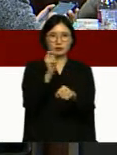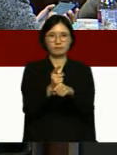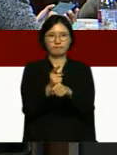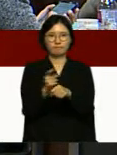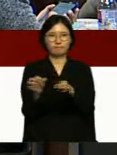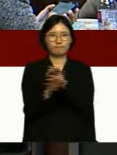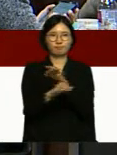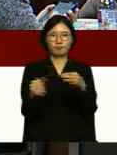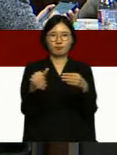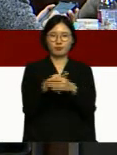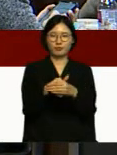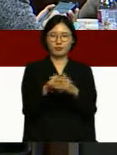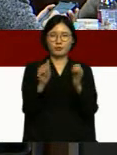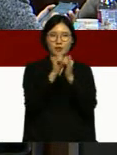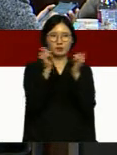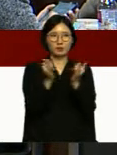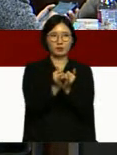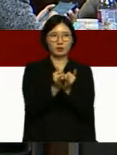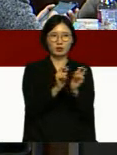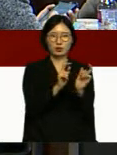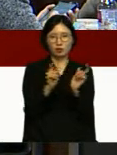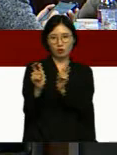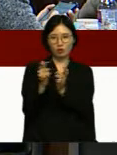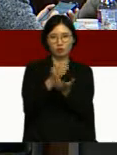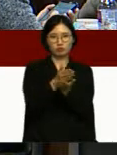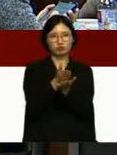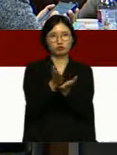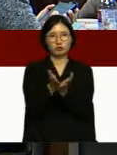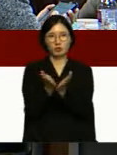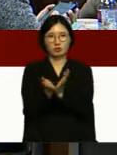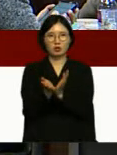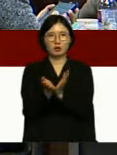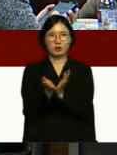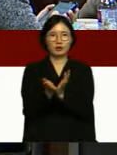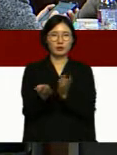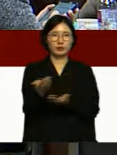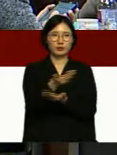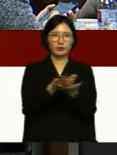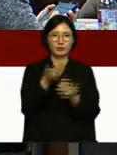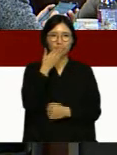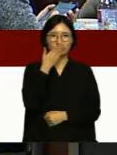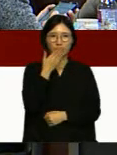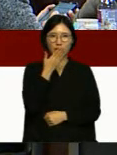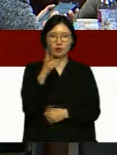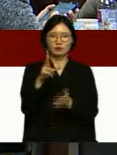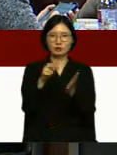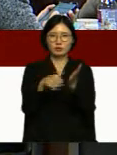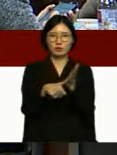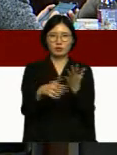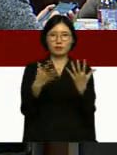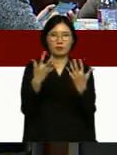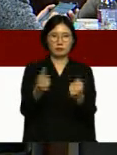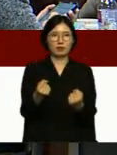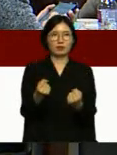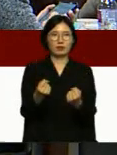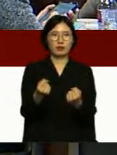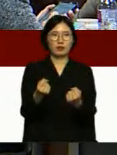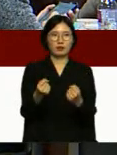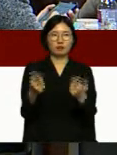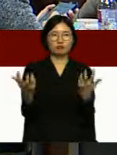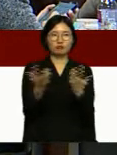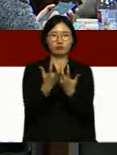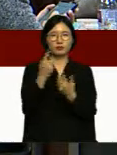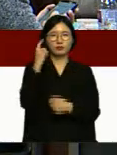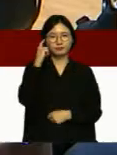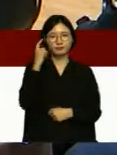경제나 문화 또 사회 뭐 다양한 분야에서 그 교류를 할수 있는 어떤 그런 자원이 많이 풍부하다고